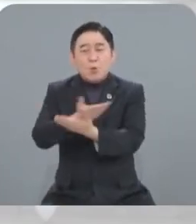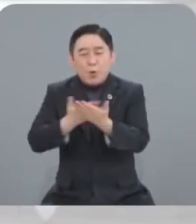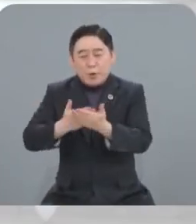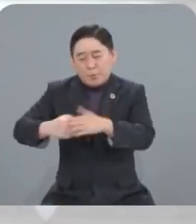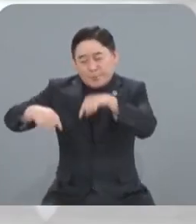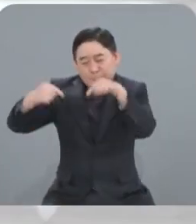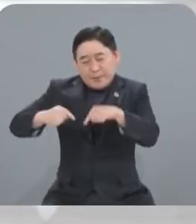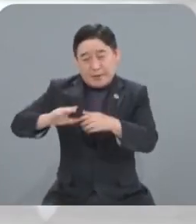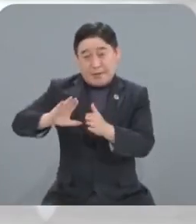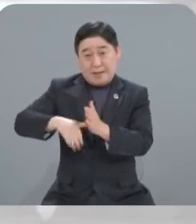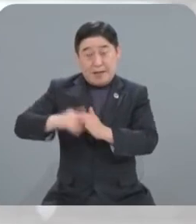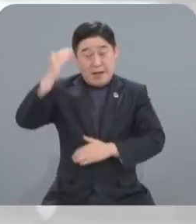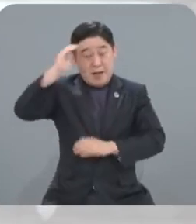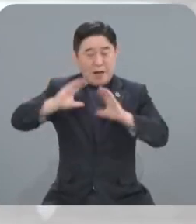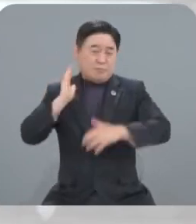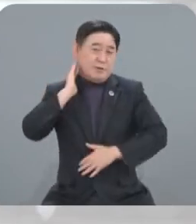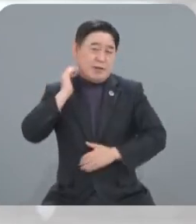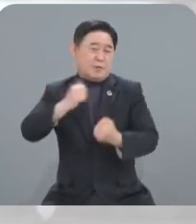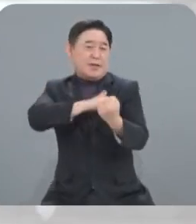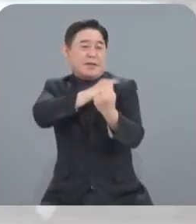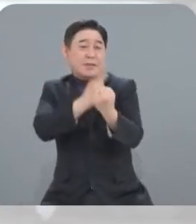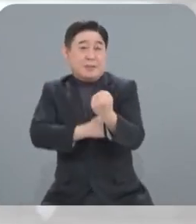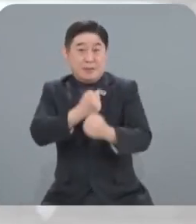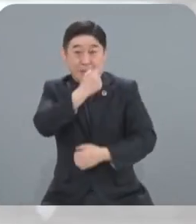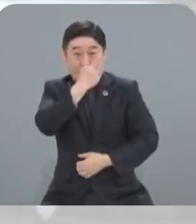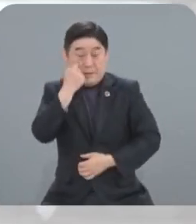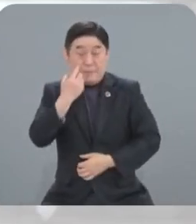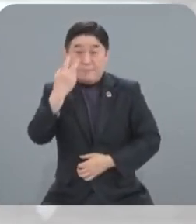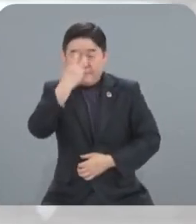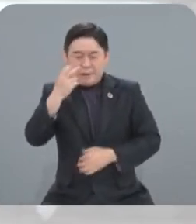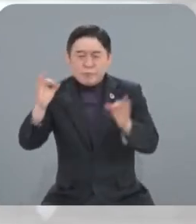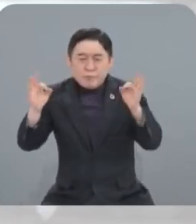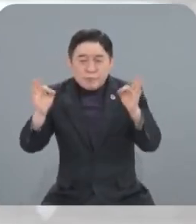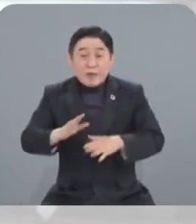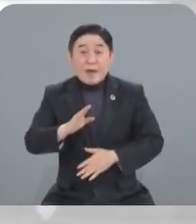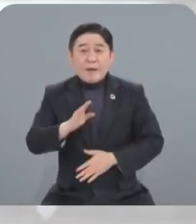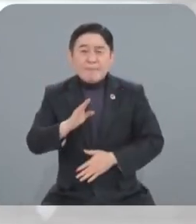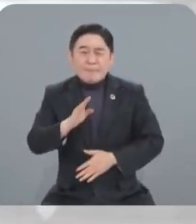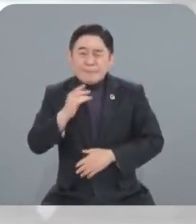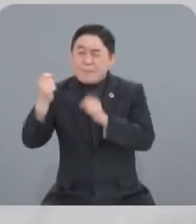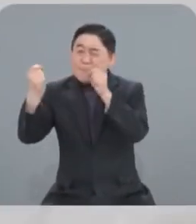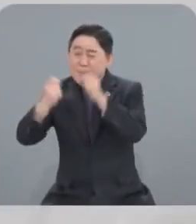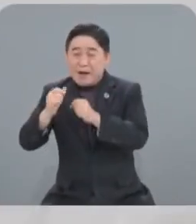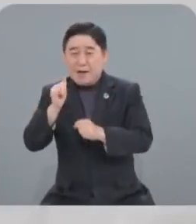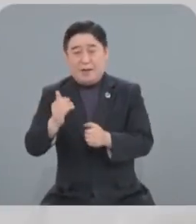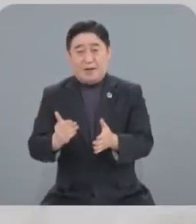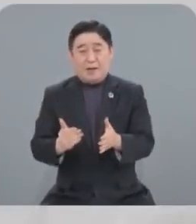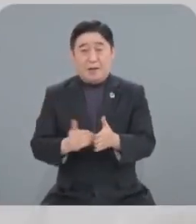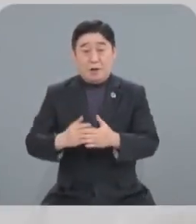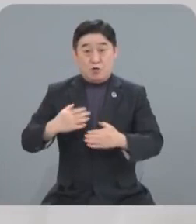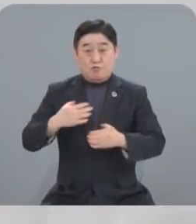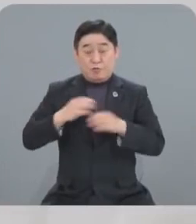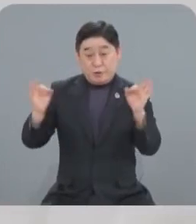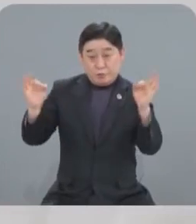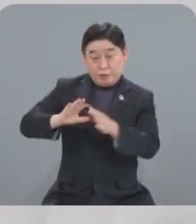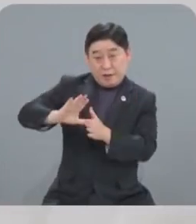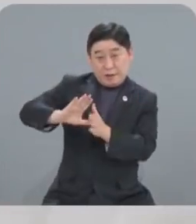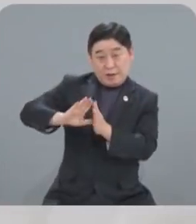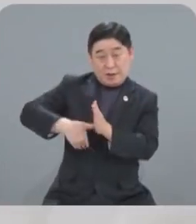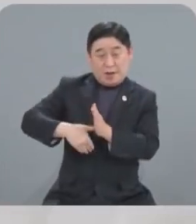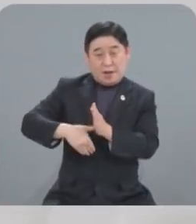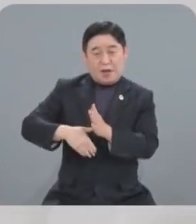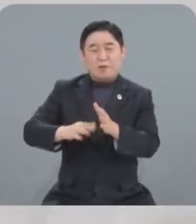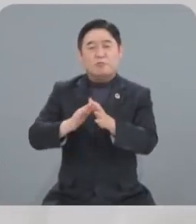우리 대통령의 능력을 검증할 순간은 바로 받아옵니다 위 순간에는